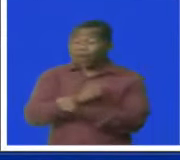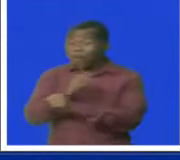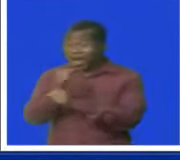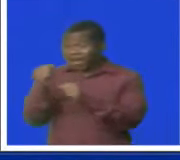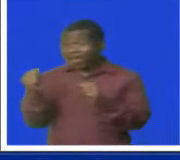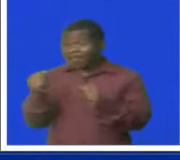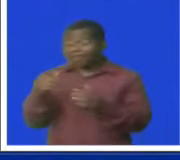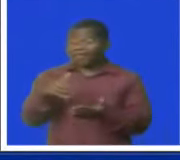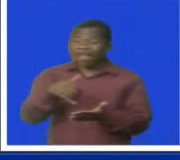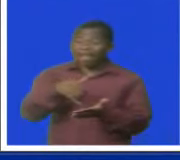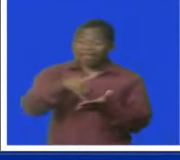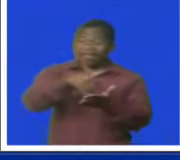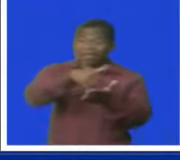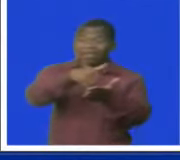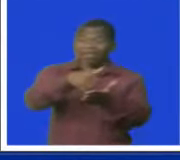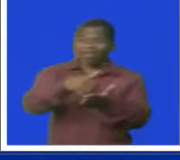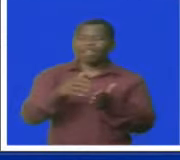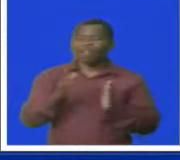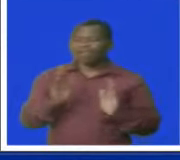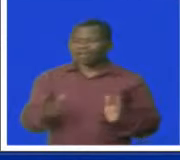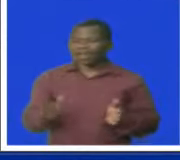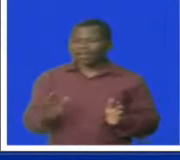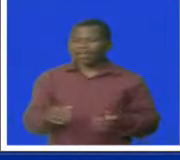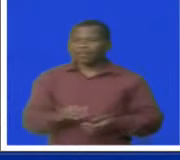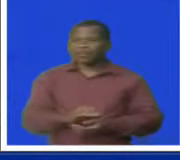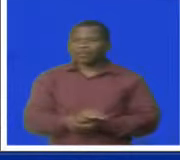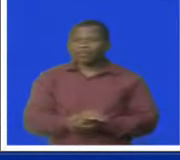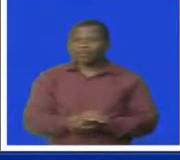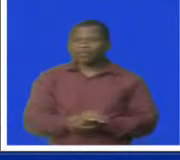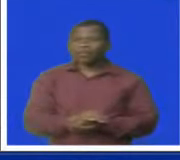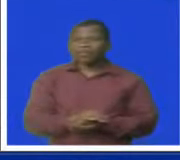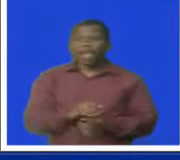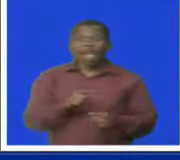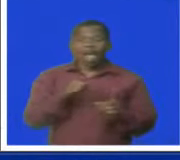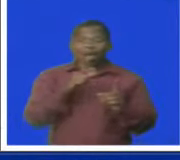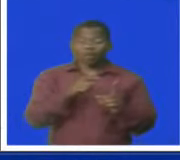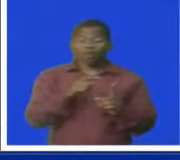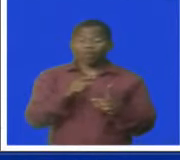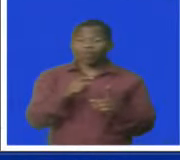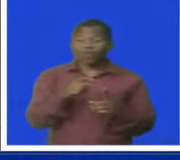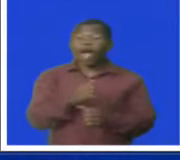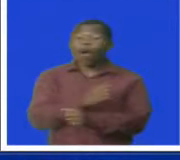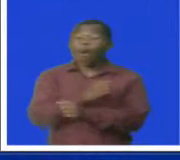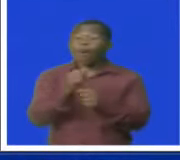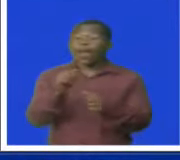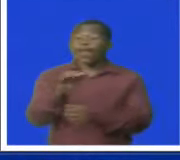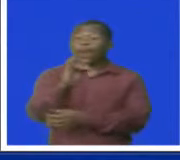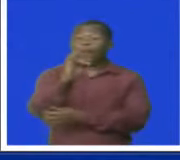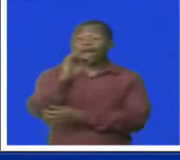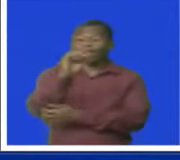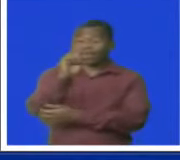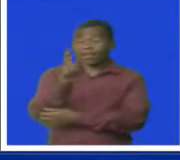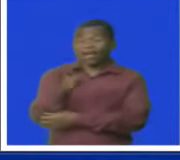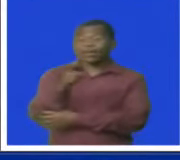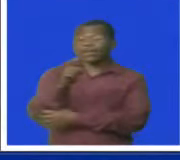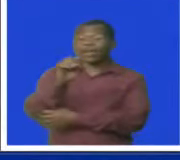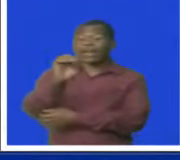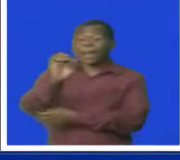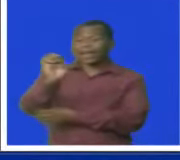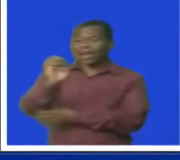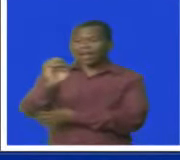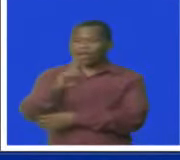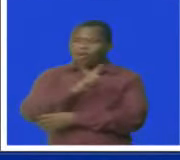lothola umklomeli wokushaya ibhola kakhulu nabo bonke abadlali kulo mnyaka wayekhaya nemali le yinkulungwane. Lobikela umsakadi weSwatini